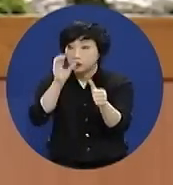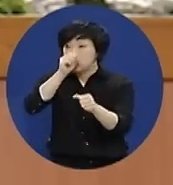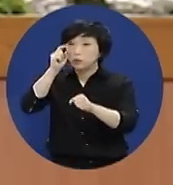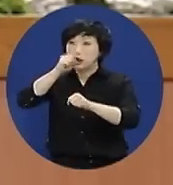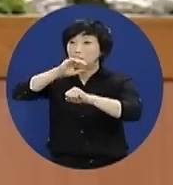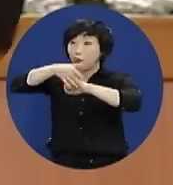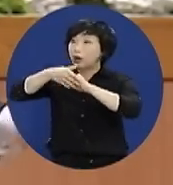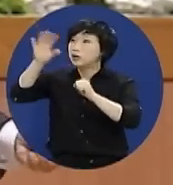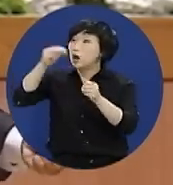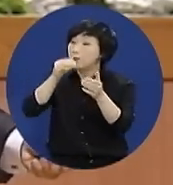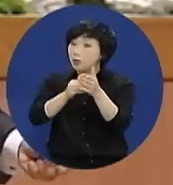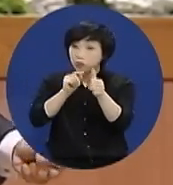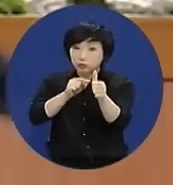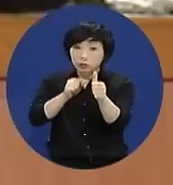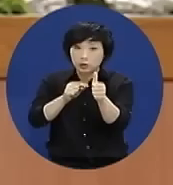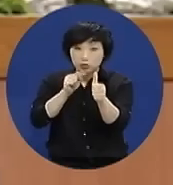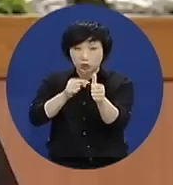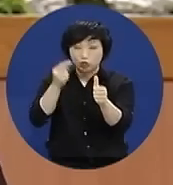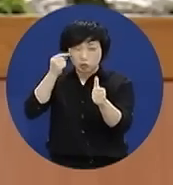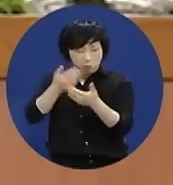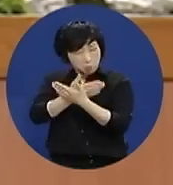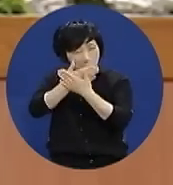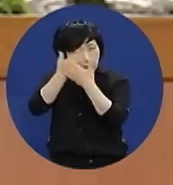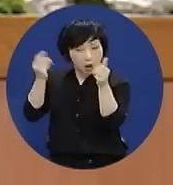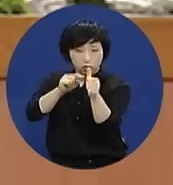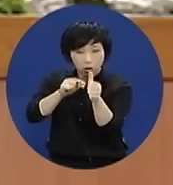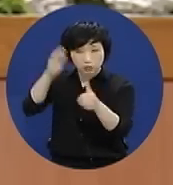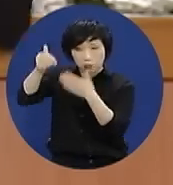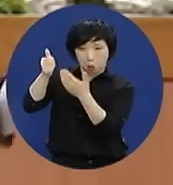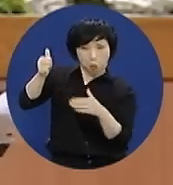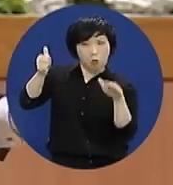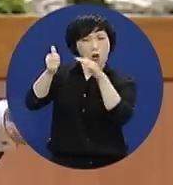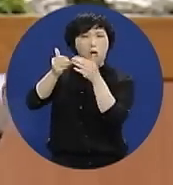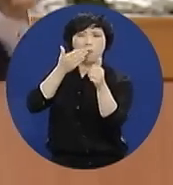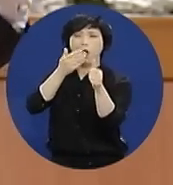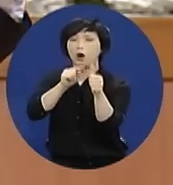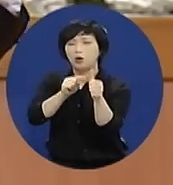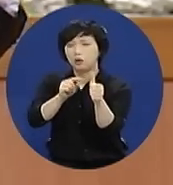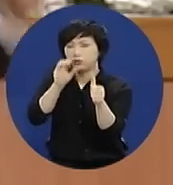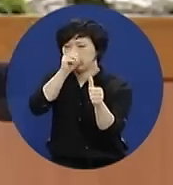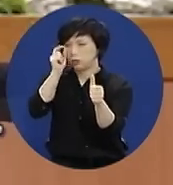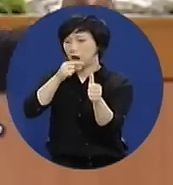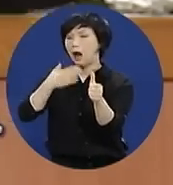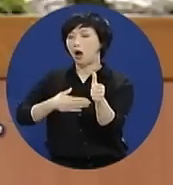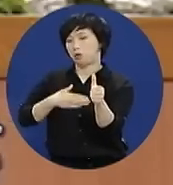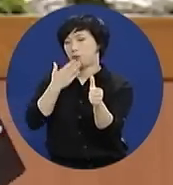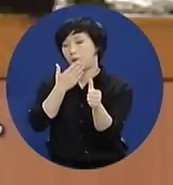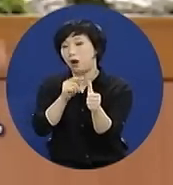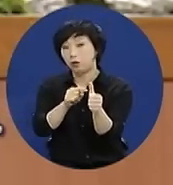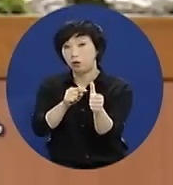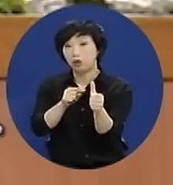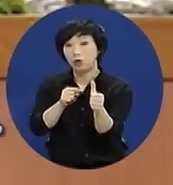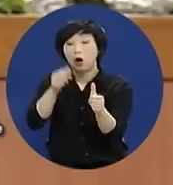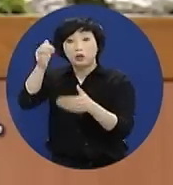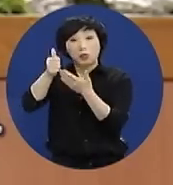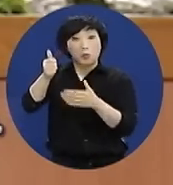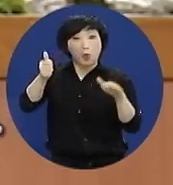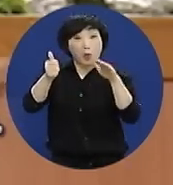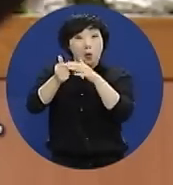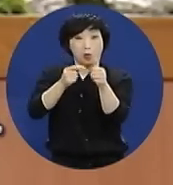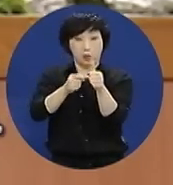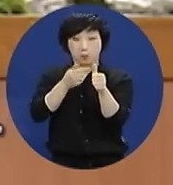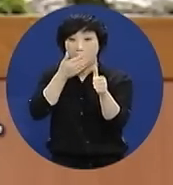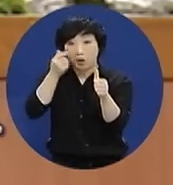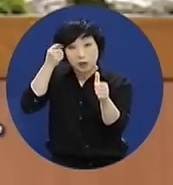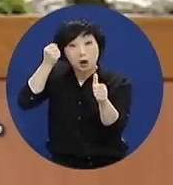食べると目が明るくなって神のようになって学をするようになるとエヴァをたしたように今日